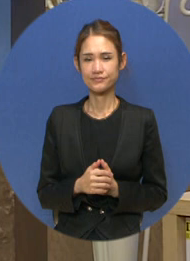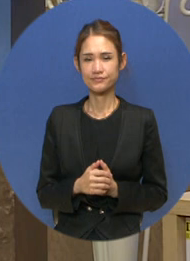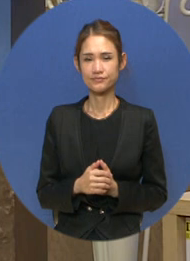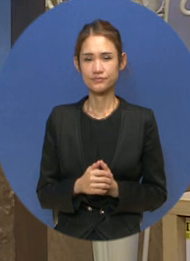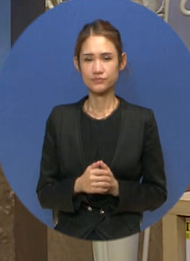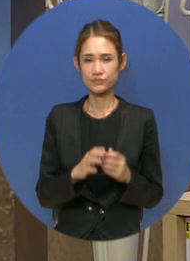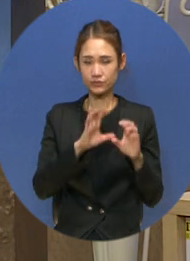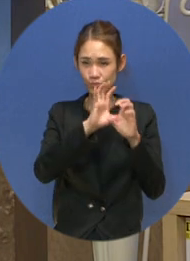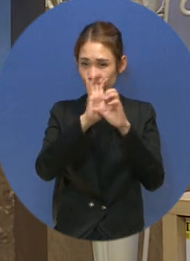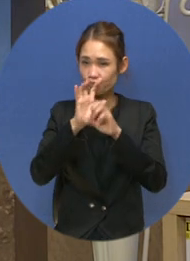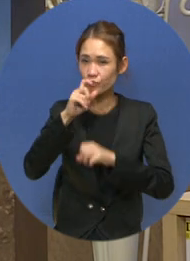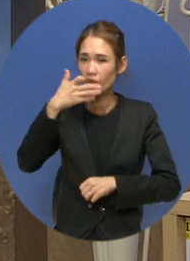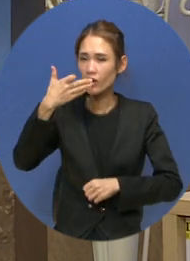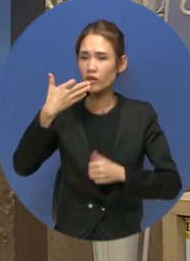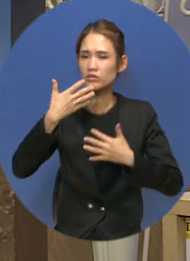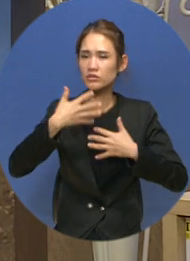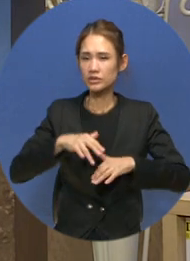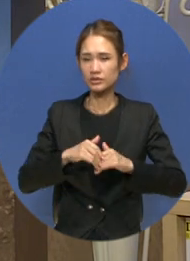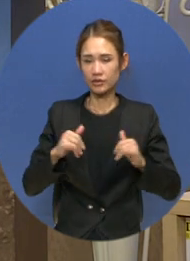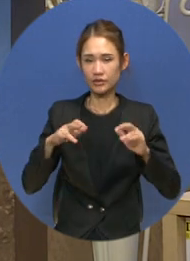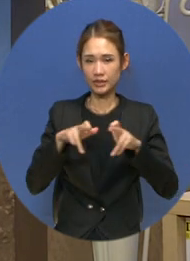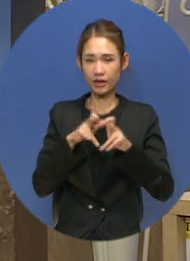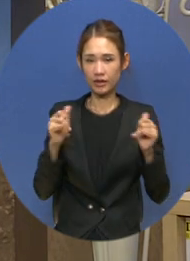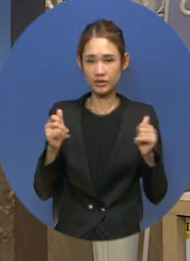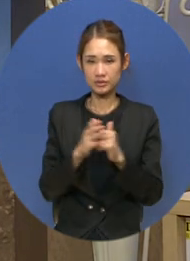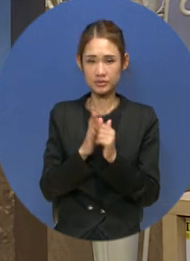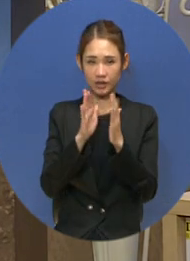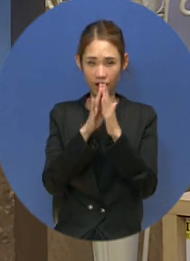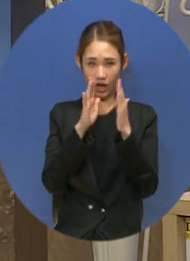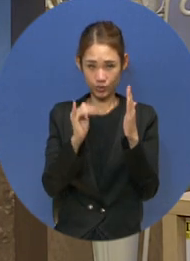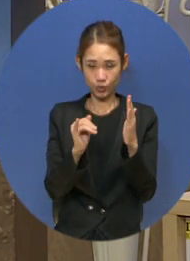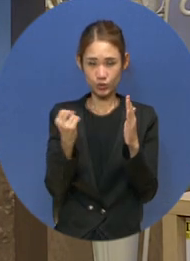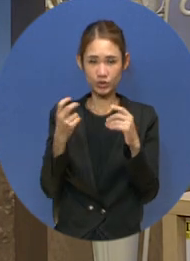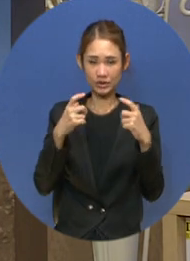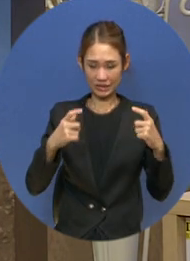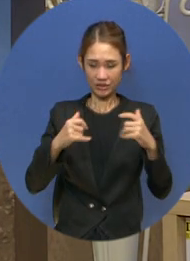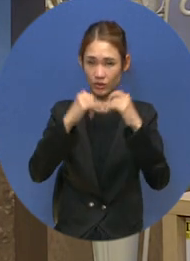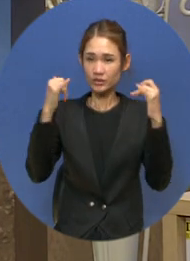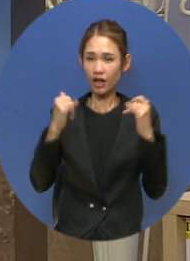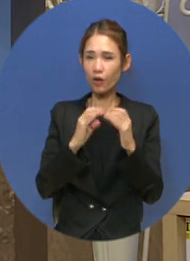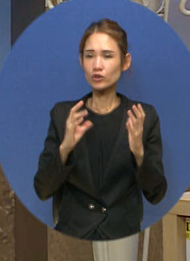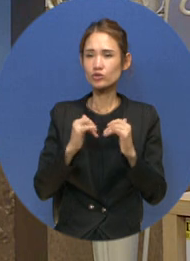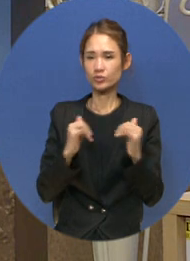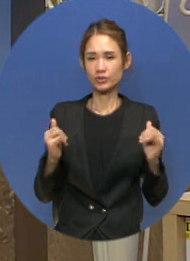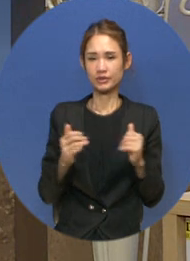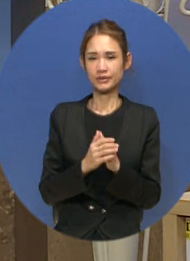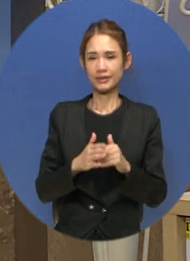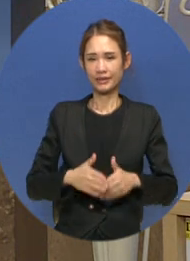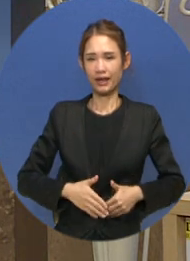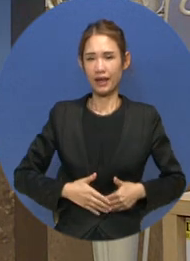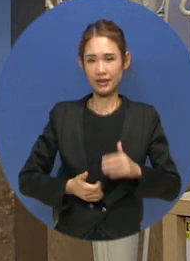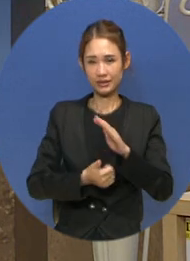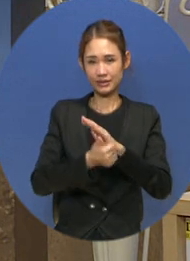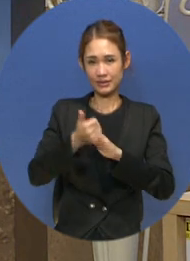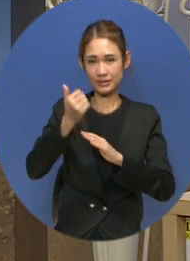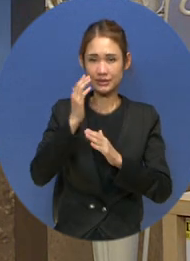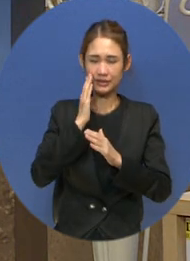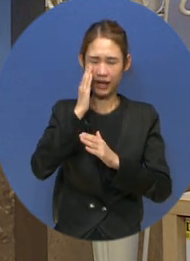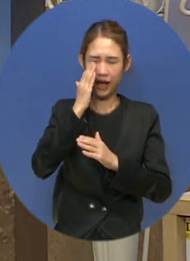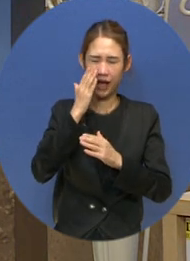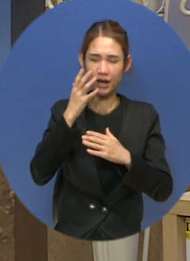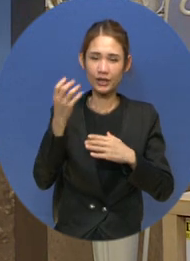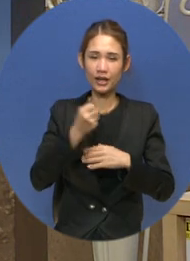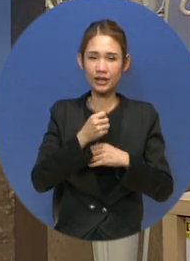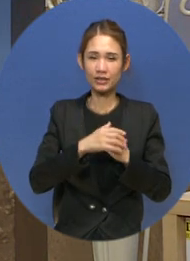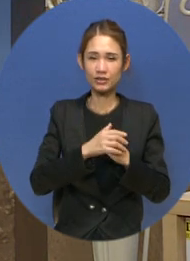또 이 코로나19로 지쳐있는 장애인 당사자와 가족, 또 지역사회 주민들에게 따뜻한 희망의 싹이 되는 마음으로